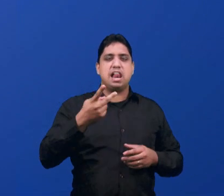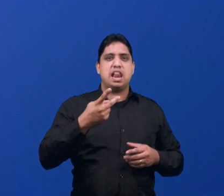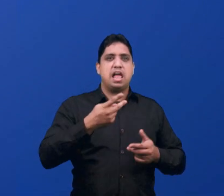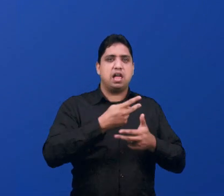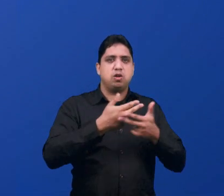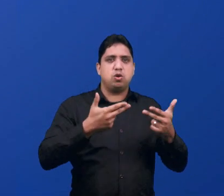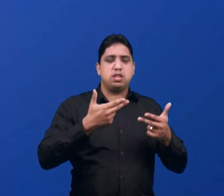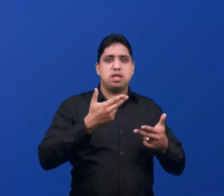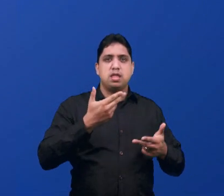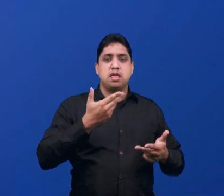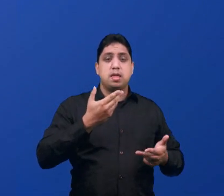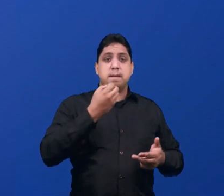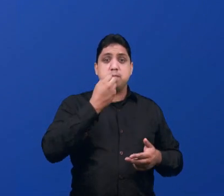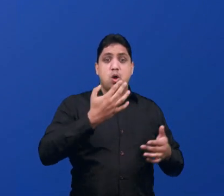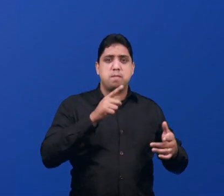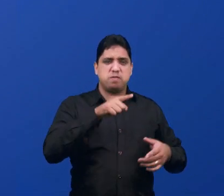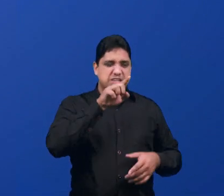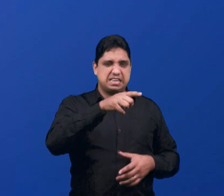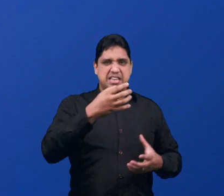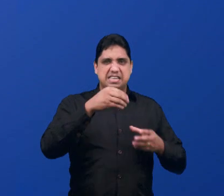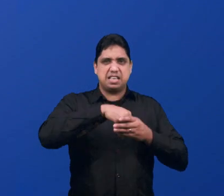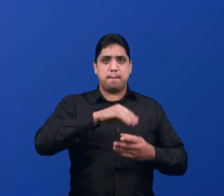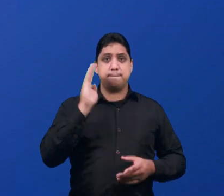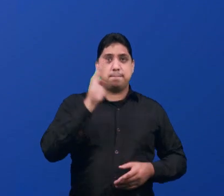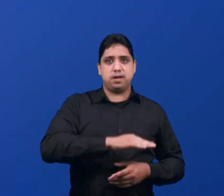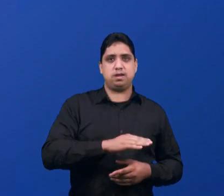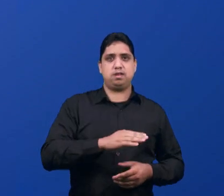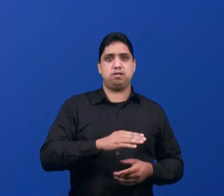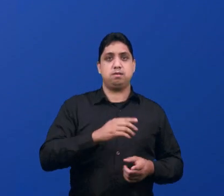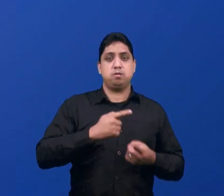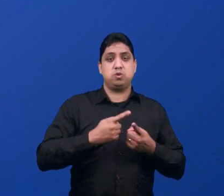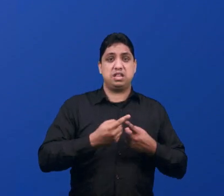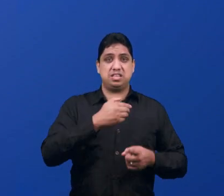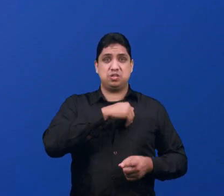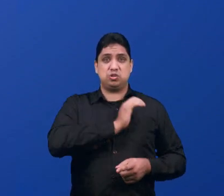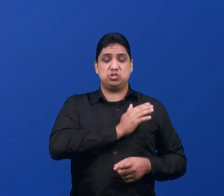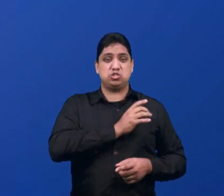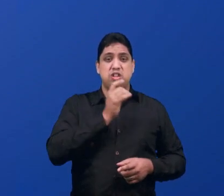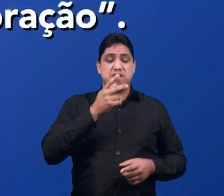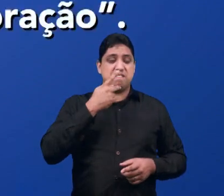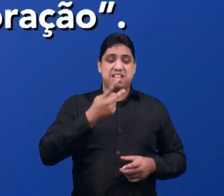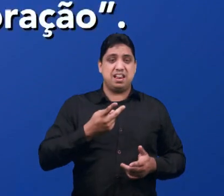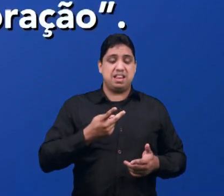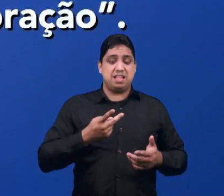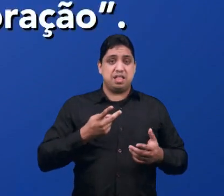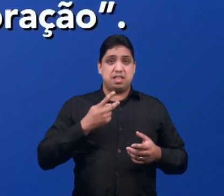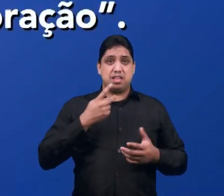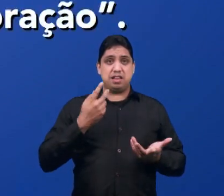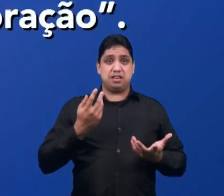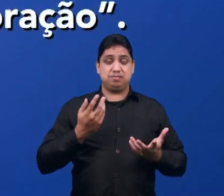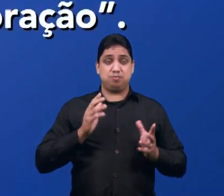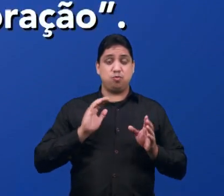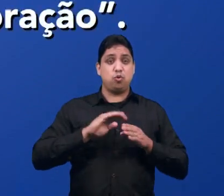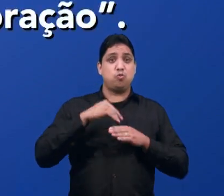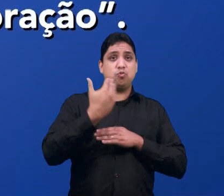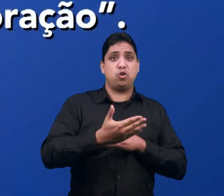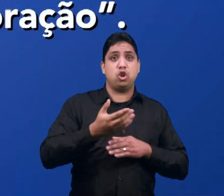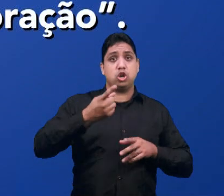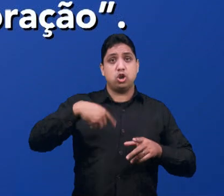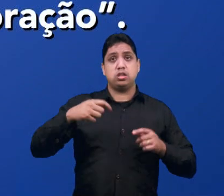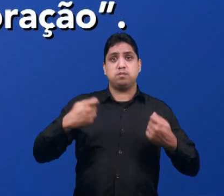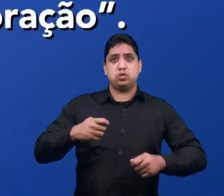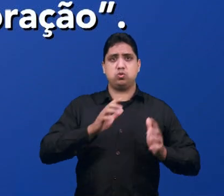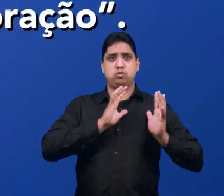Génération de vipères, comment vous pouvez dire de bonnes choses si vous êtes mauvais? Nous devons nettoyer